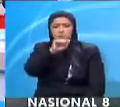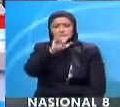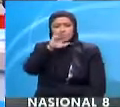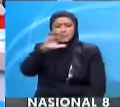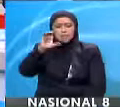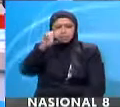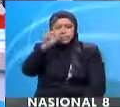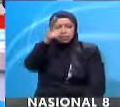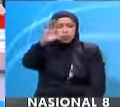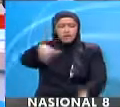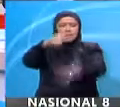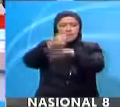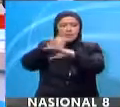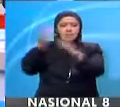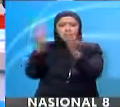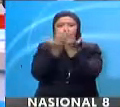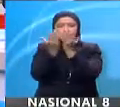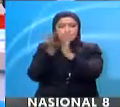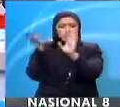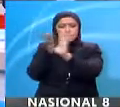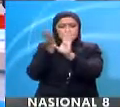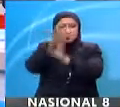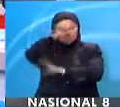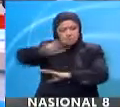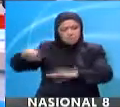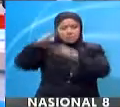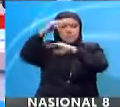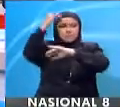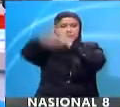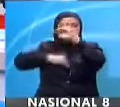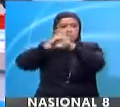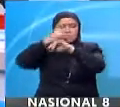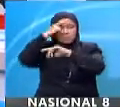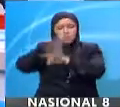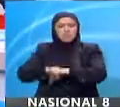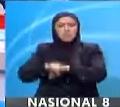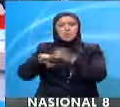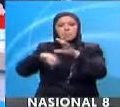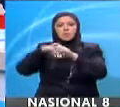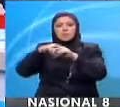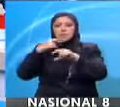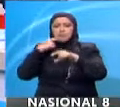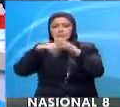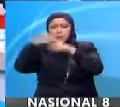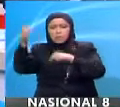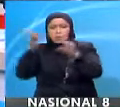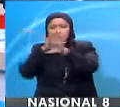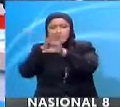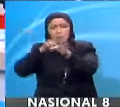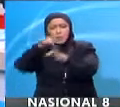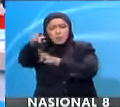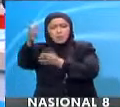bakal membina sekolah perbankan Asia bertaraf dunia bagi melahirkan lebih banyak profesional dalam sektor tersebut